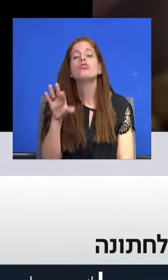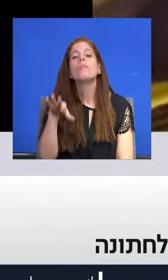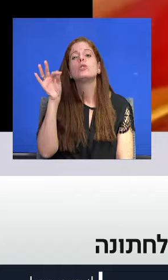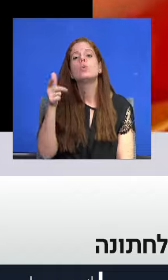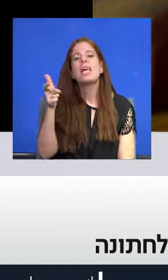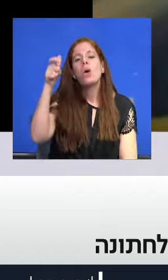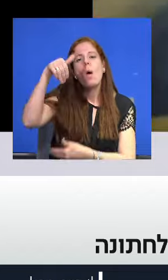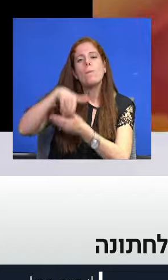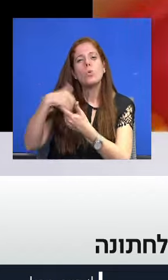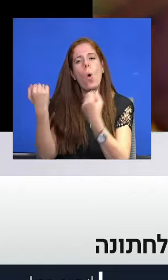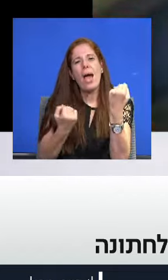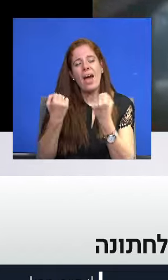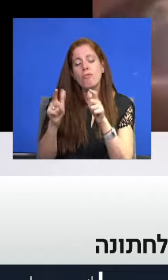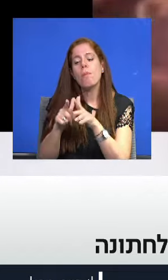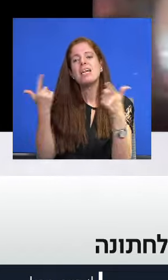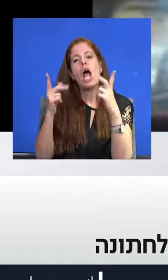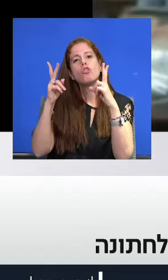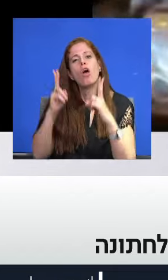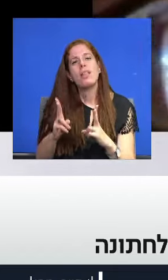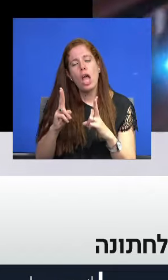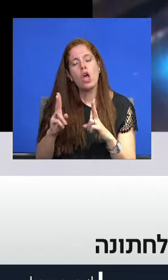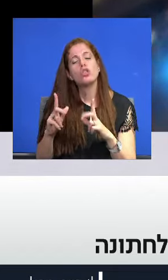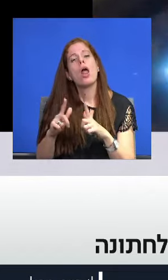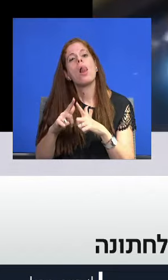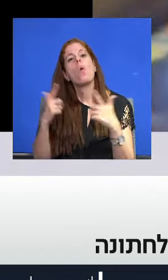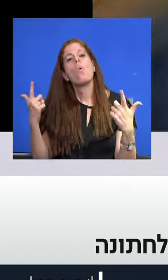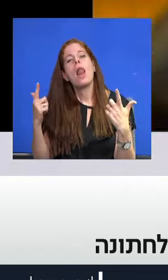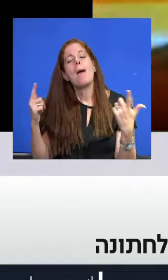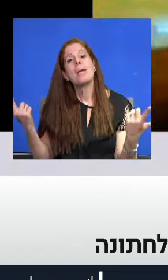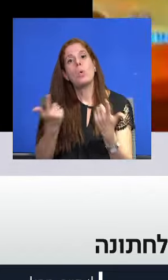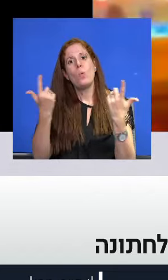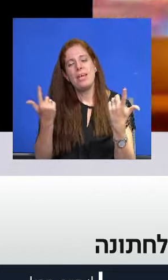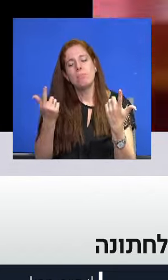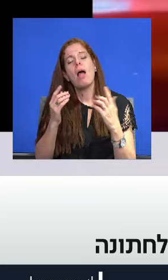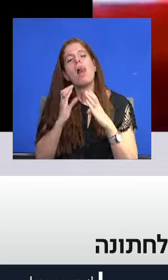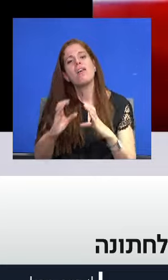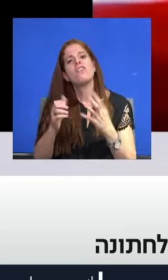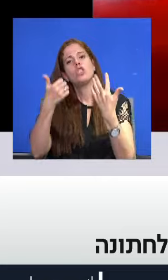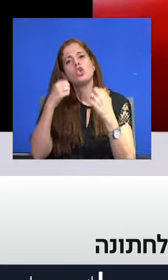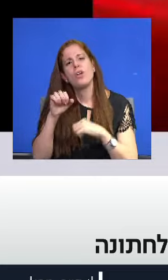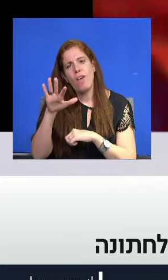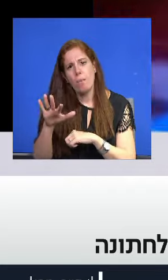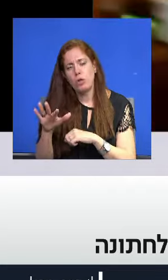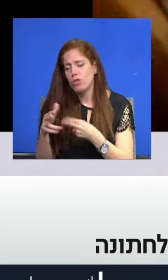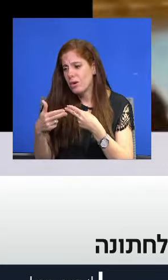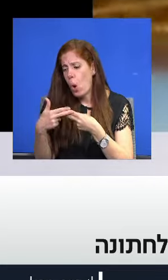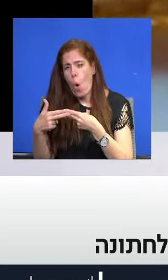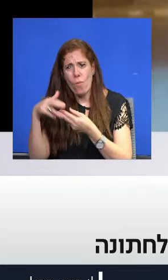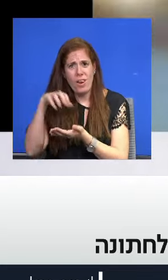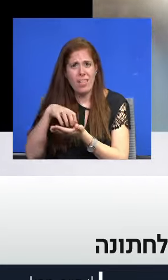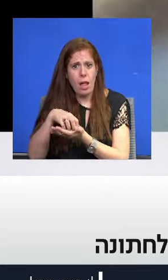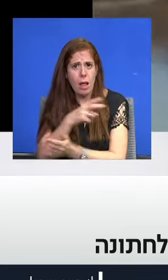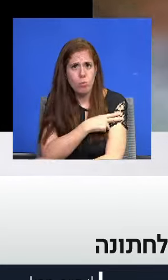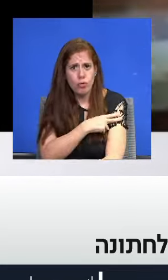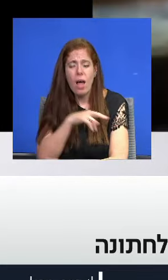רכב במגרש חנייה של אולם אירועים על כביש 65 במרחק קטן מתחנת משטרה, תחנת